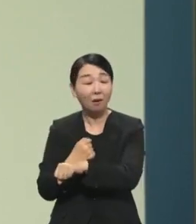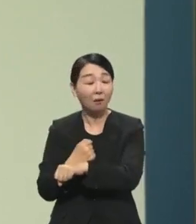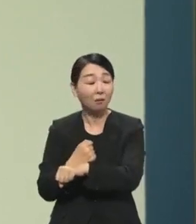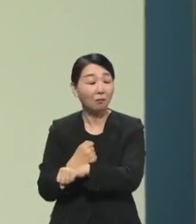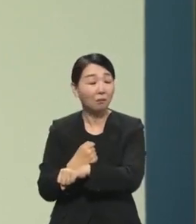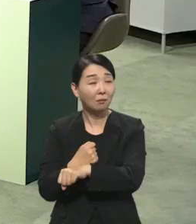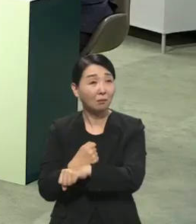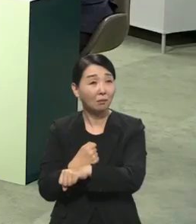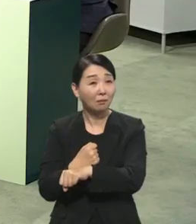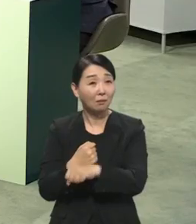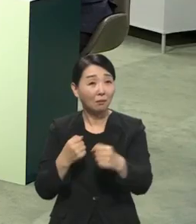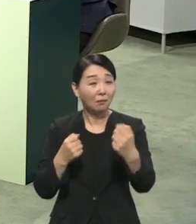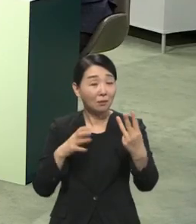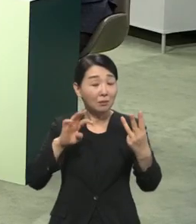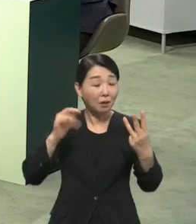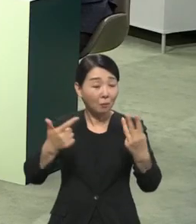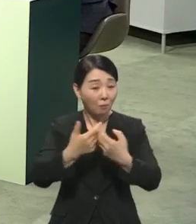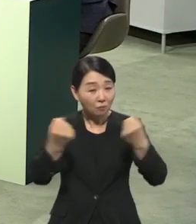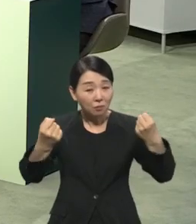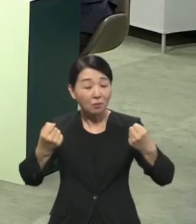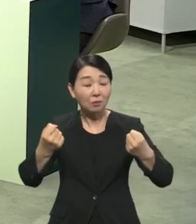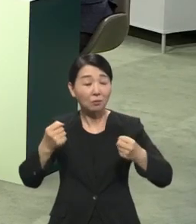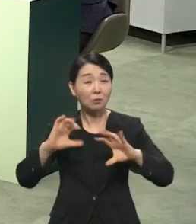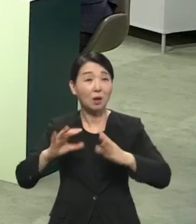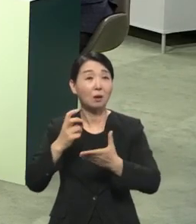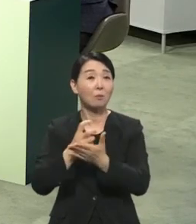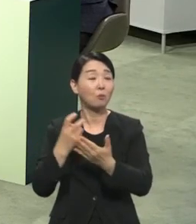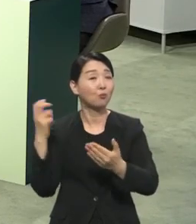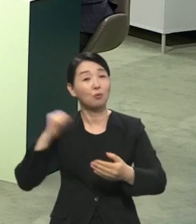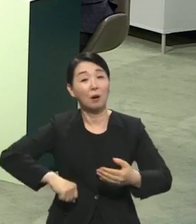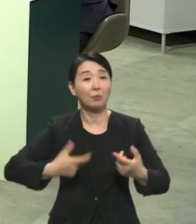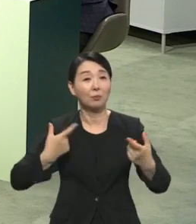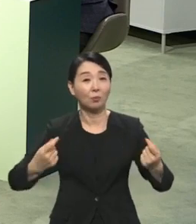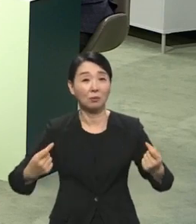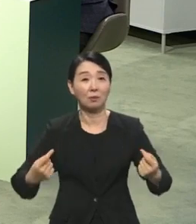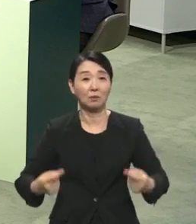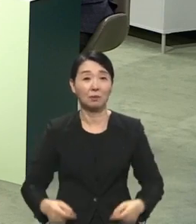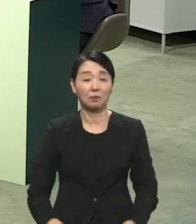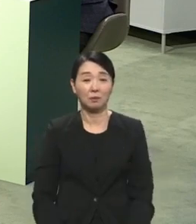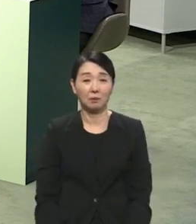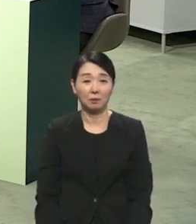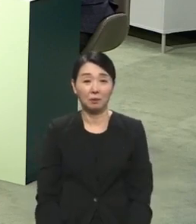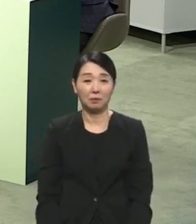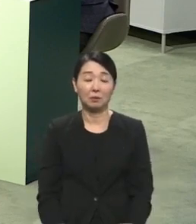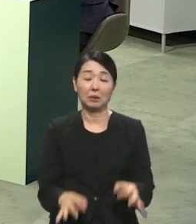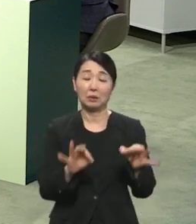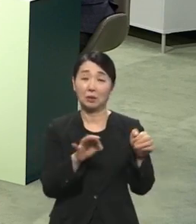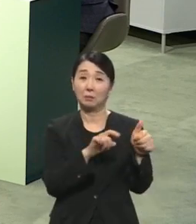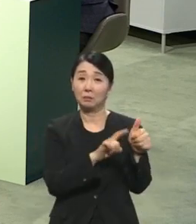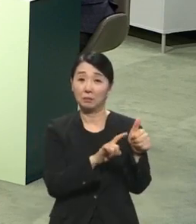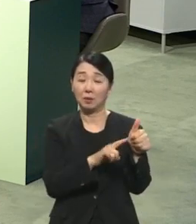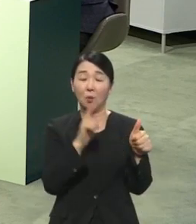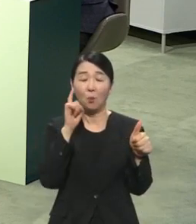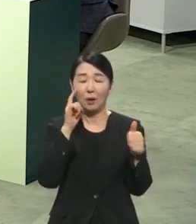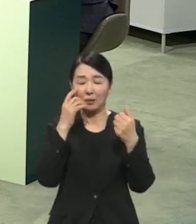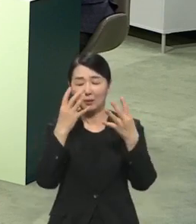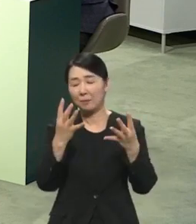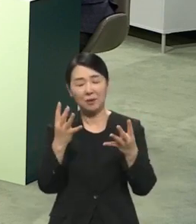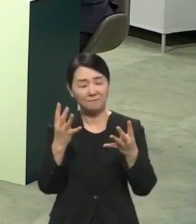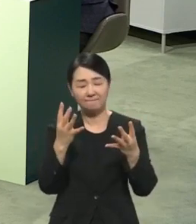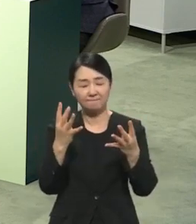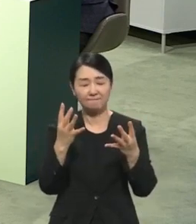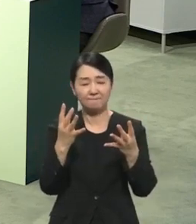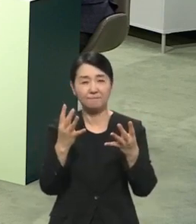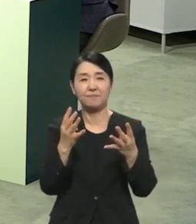아닙니까 헌법 위반이거든요 그러니까 어떤 이유에서도 저는이 김태우 전 구청장 사면은 장담화 될 수 없다고 보고